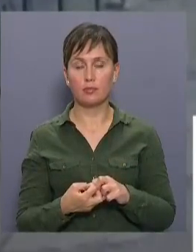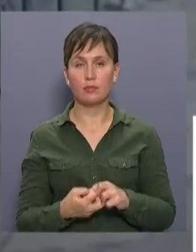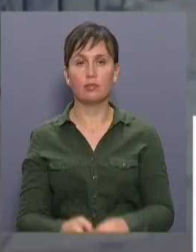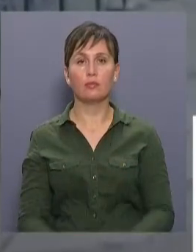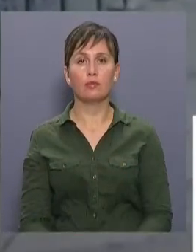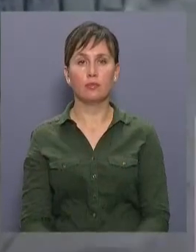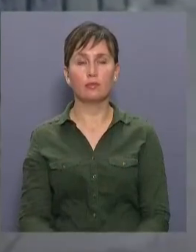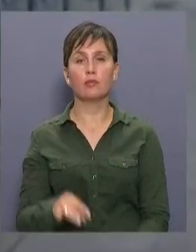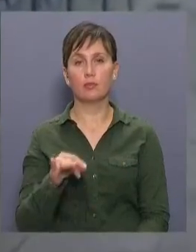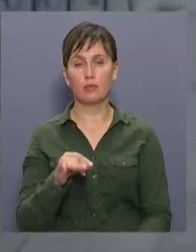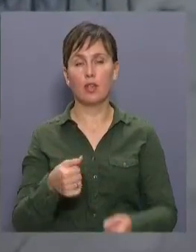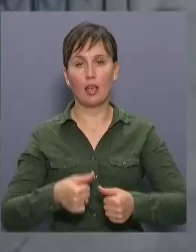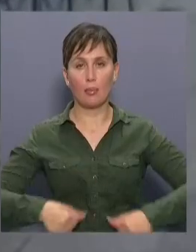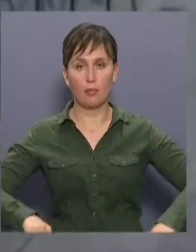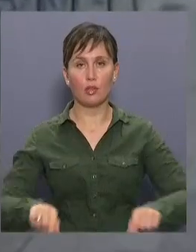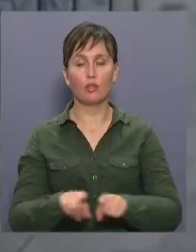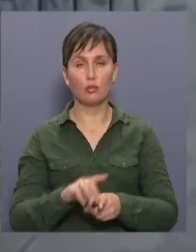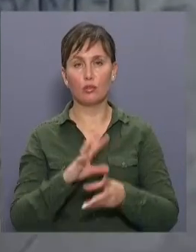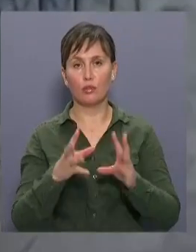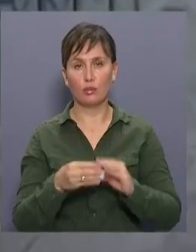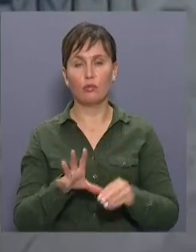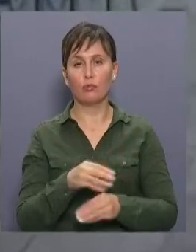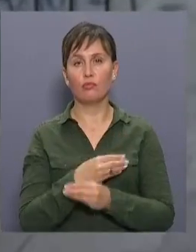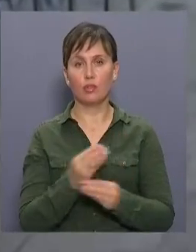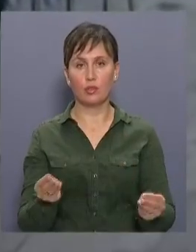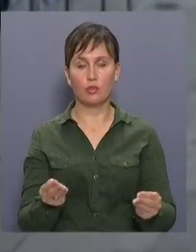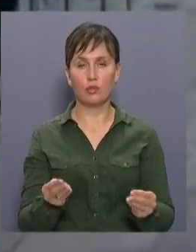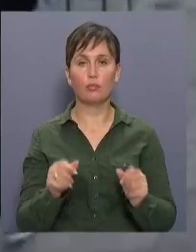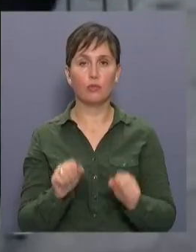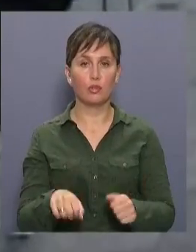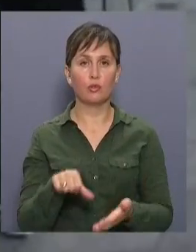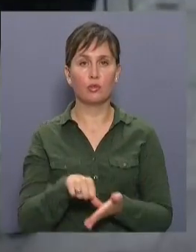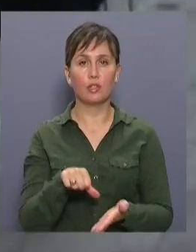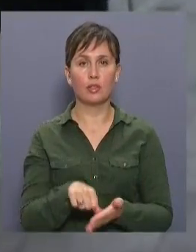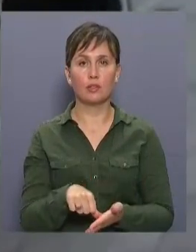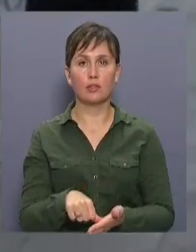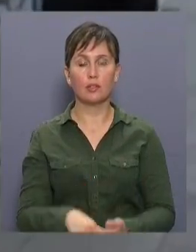эксцессов. Медицинская комиссия, заключение, все было на уровне.